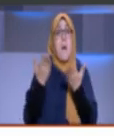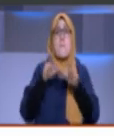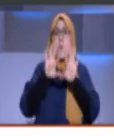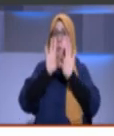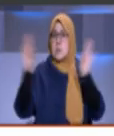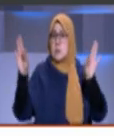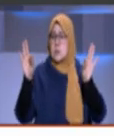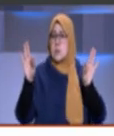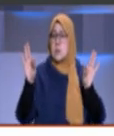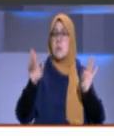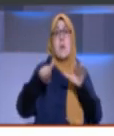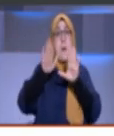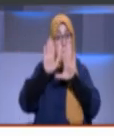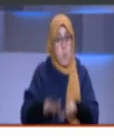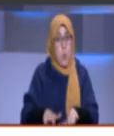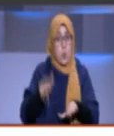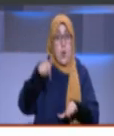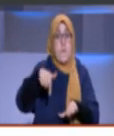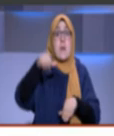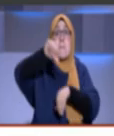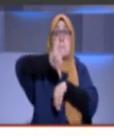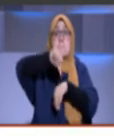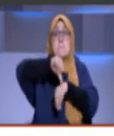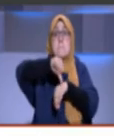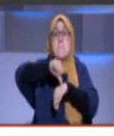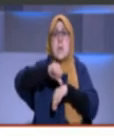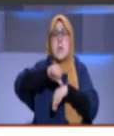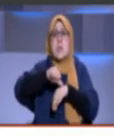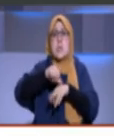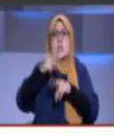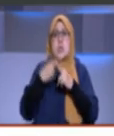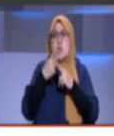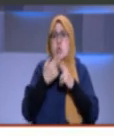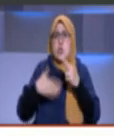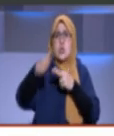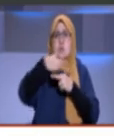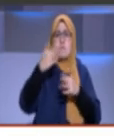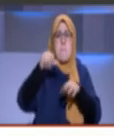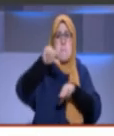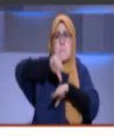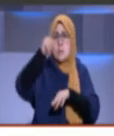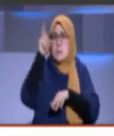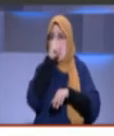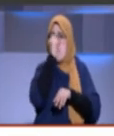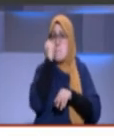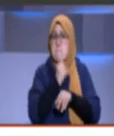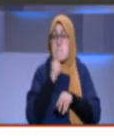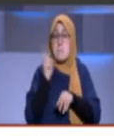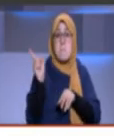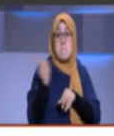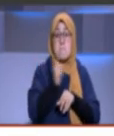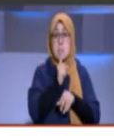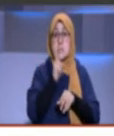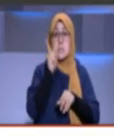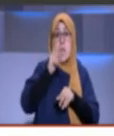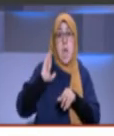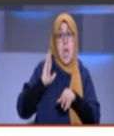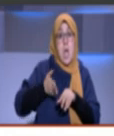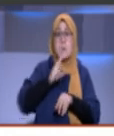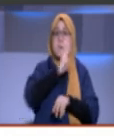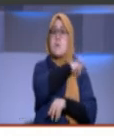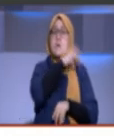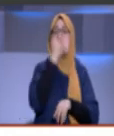أنها موجودة في مكان حيوي للغاية ومعقد جدا، لكن قدرت الأجهزة